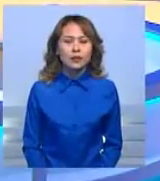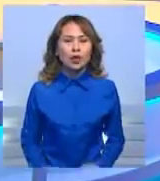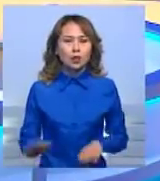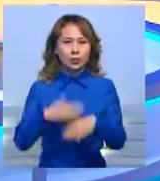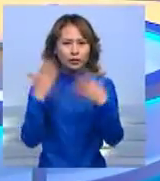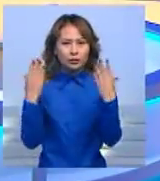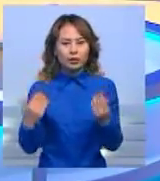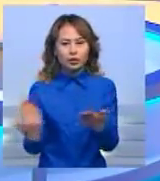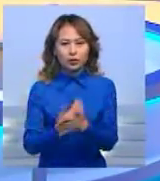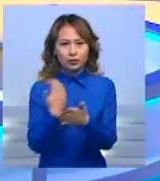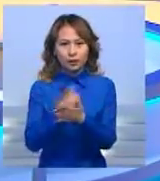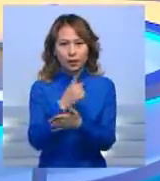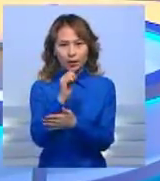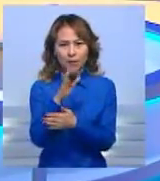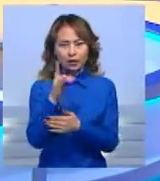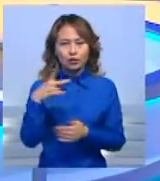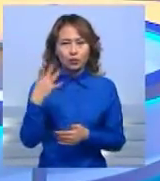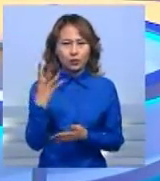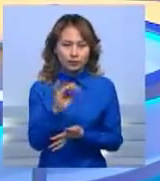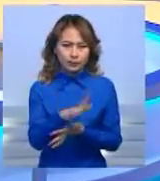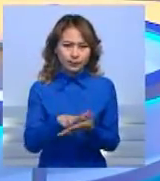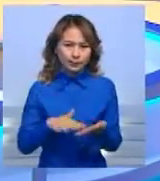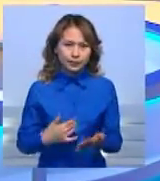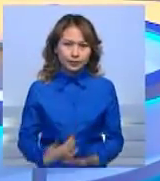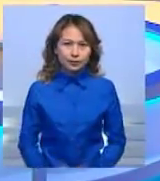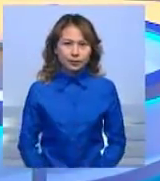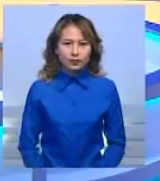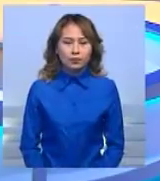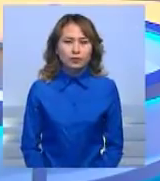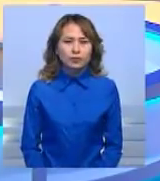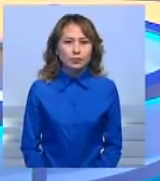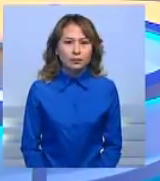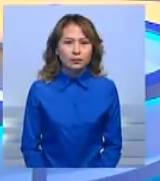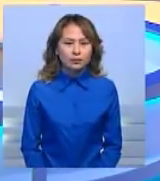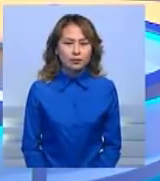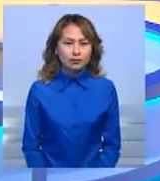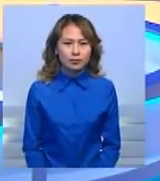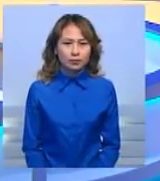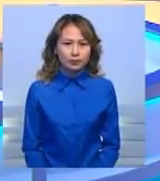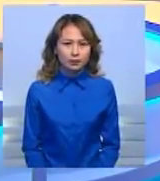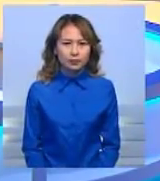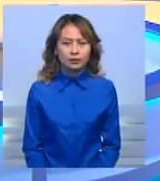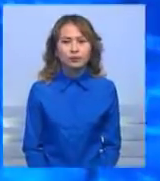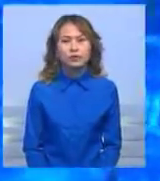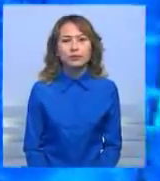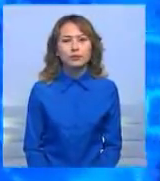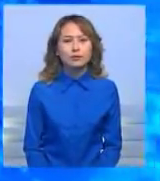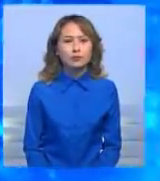Қайырлы күн, тікелей эфирде жаңалықтар студияда Мақпала Субайқызы және Жанбота Сәрсенбаева.